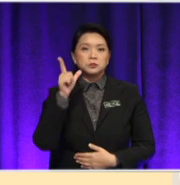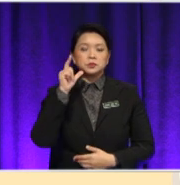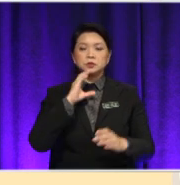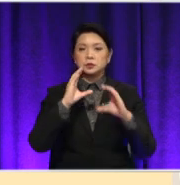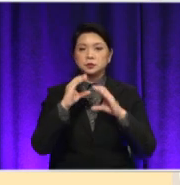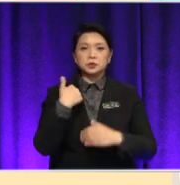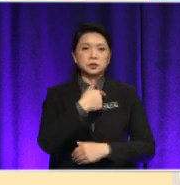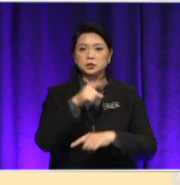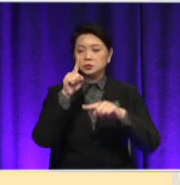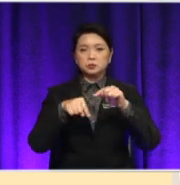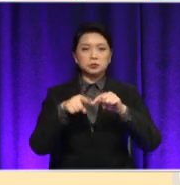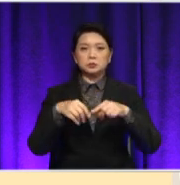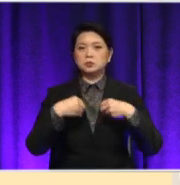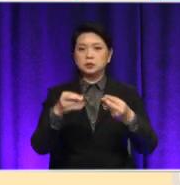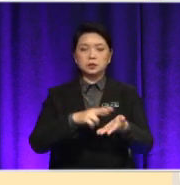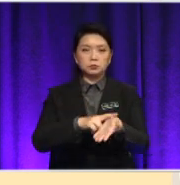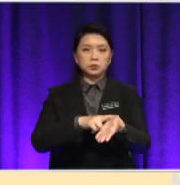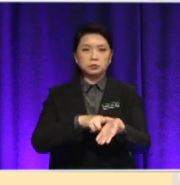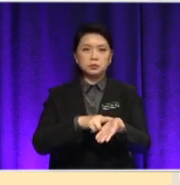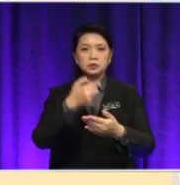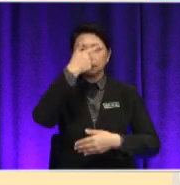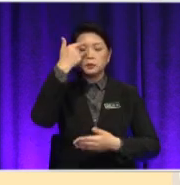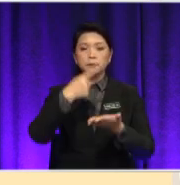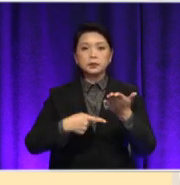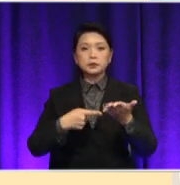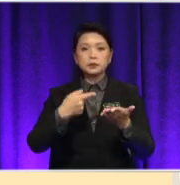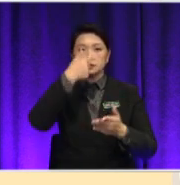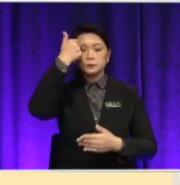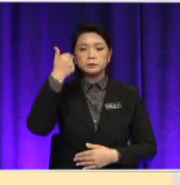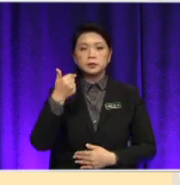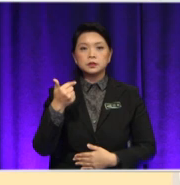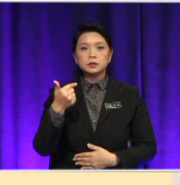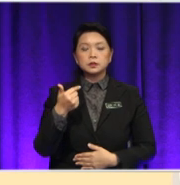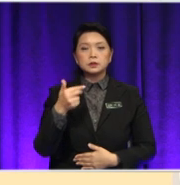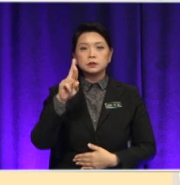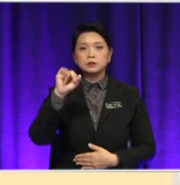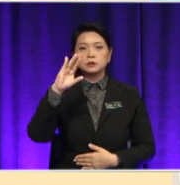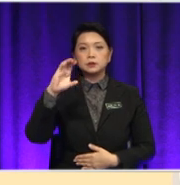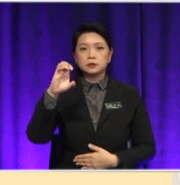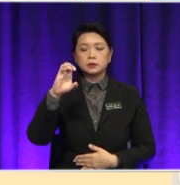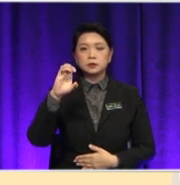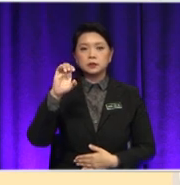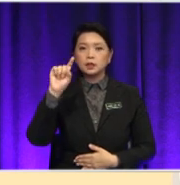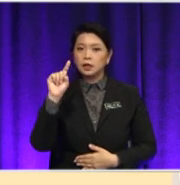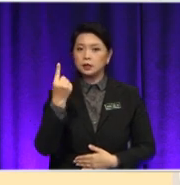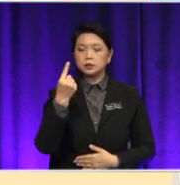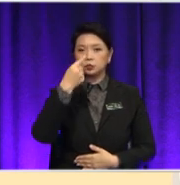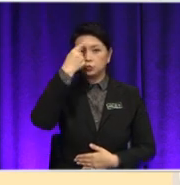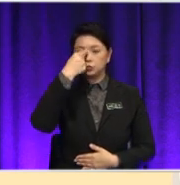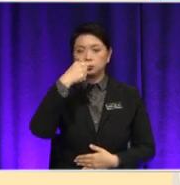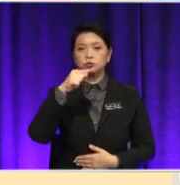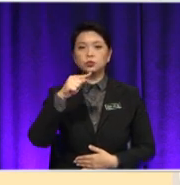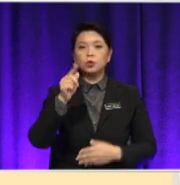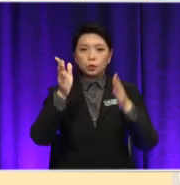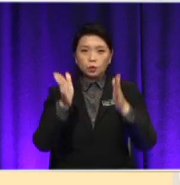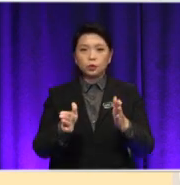kepada mangsa tersebut. Ya ke? Kenapa? Sebab apa? Sebab rawatan rush ni hanya dibuat sekiranya mangsa itu dalam keadaan